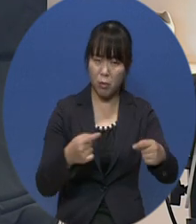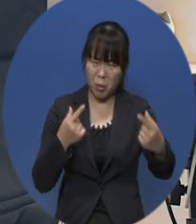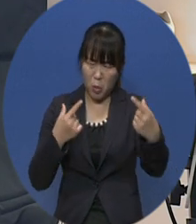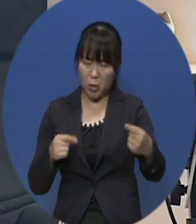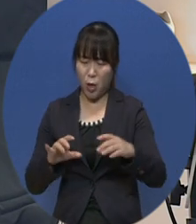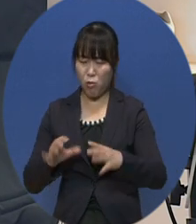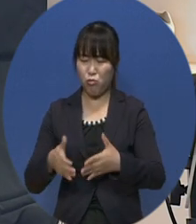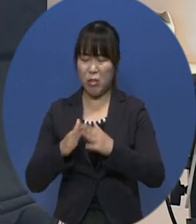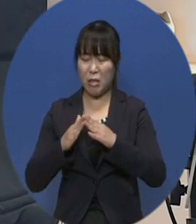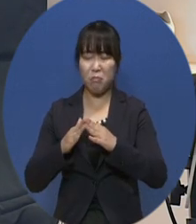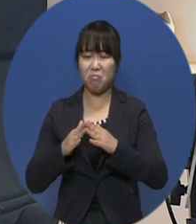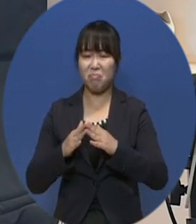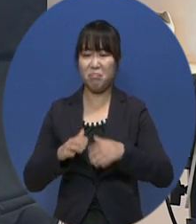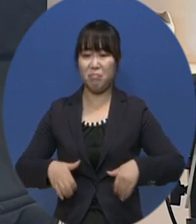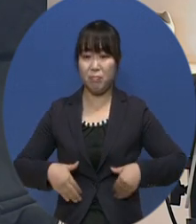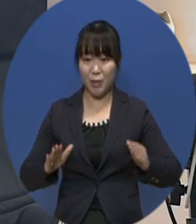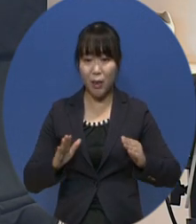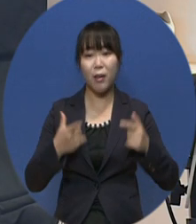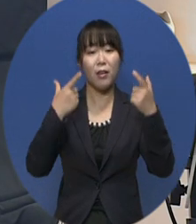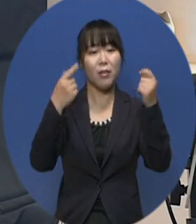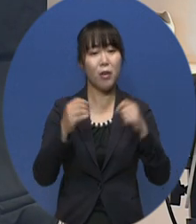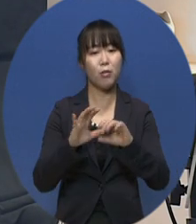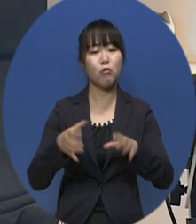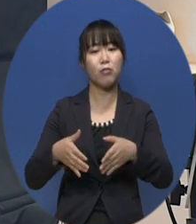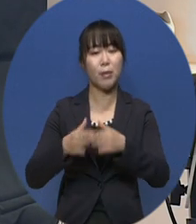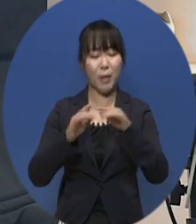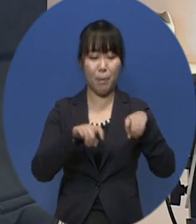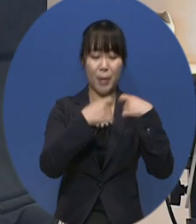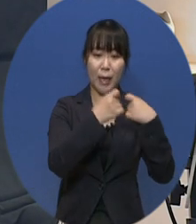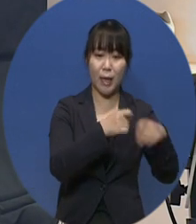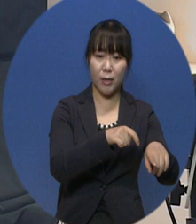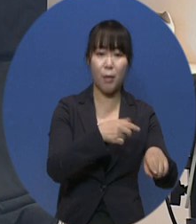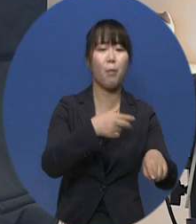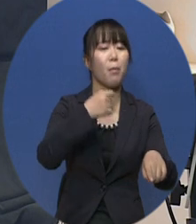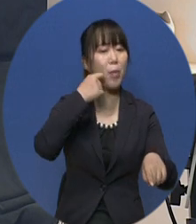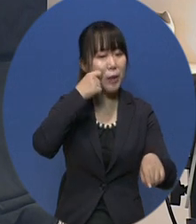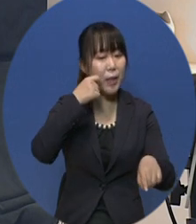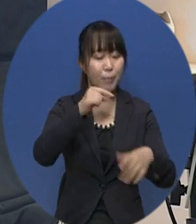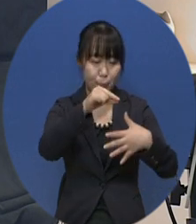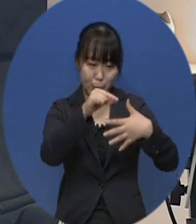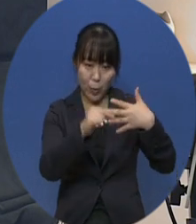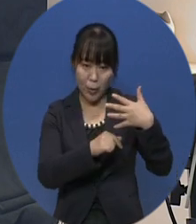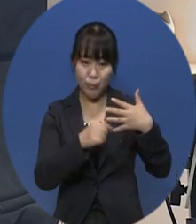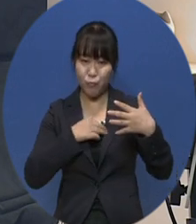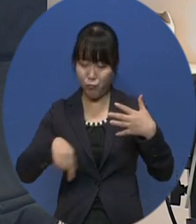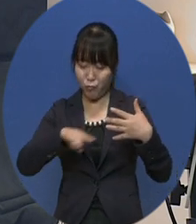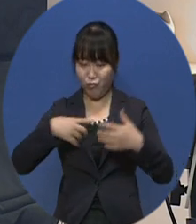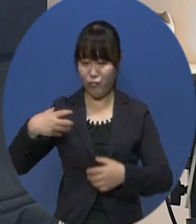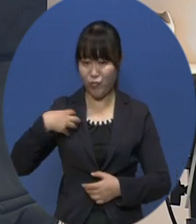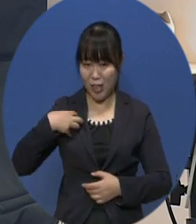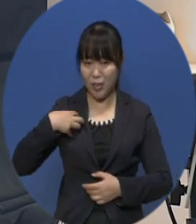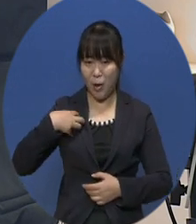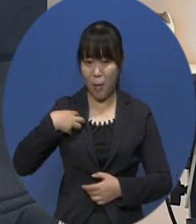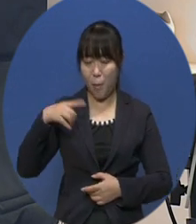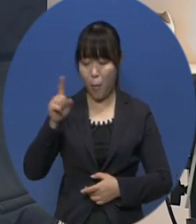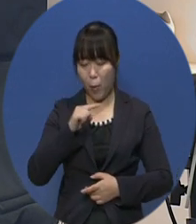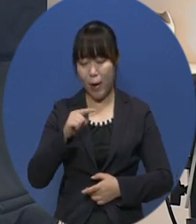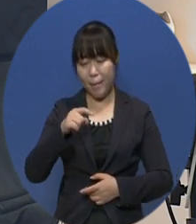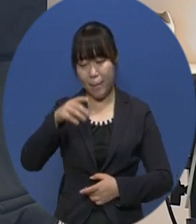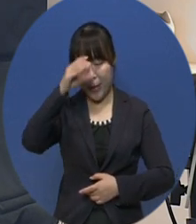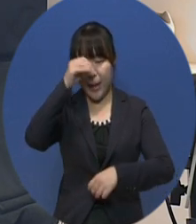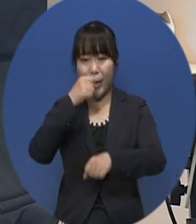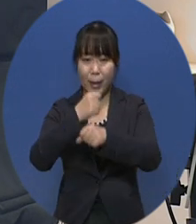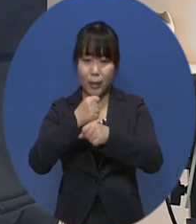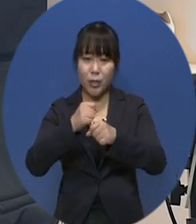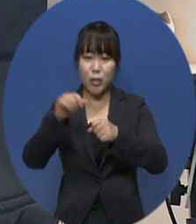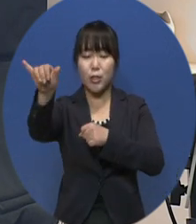존재할 필요가 없죠. 그렇죠. 그래서 국립이 민간에서 못하는 그런 프로그램을 해서 모델을 네. 만들어서 이제